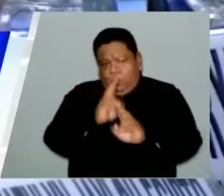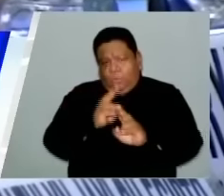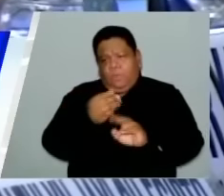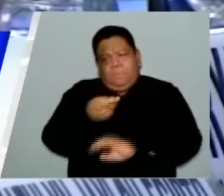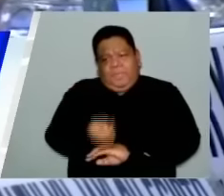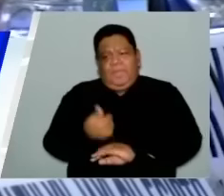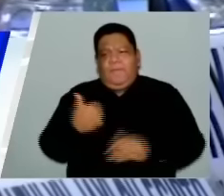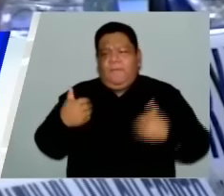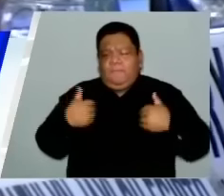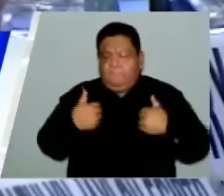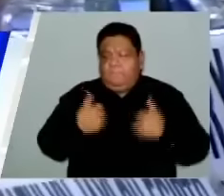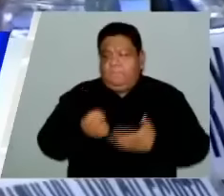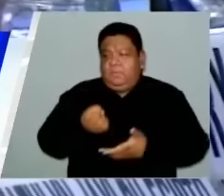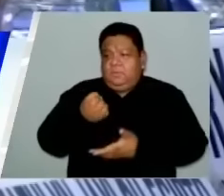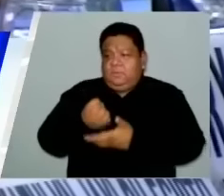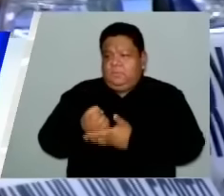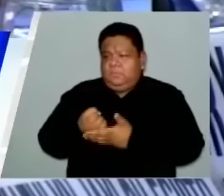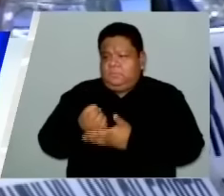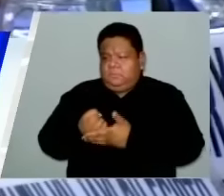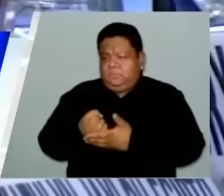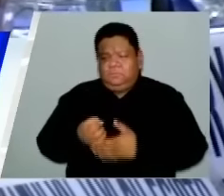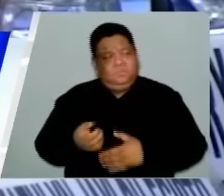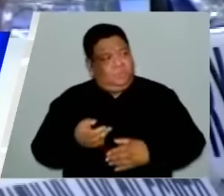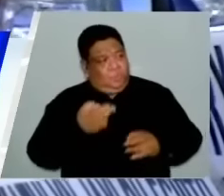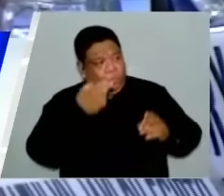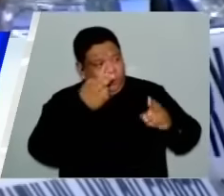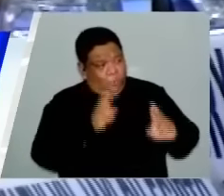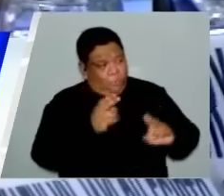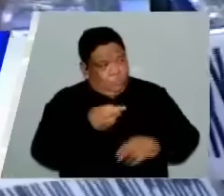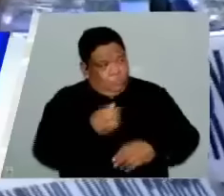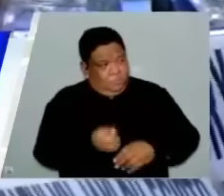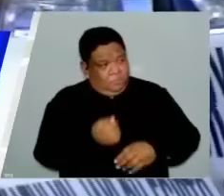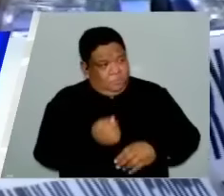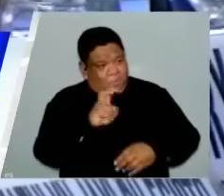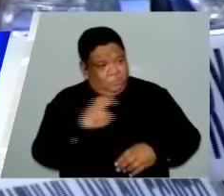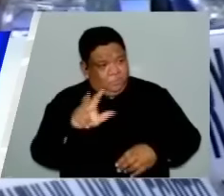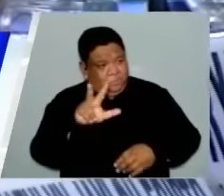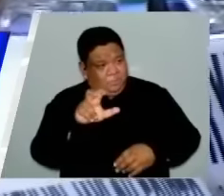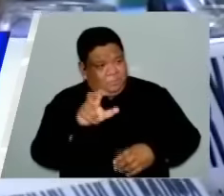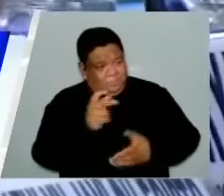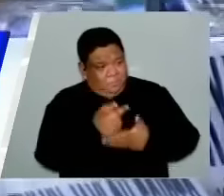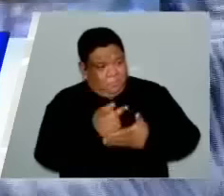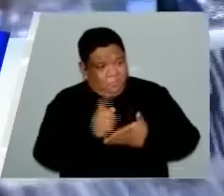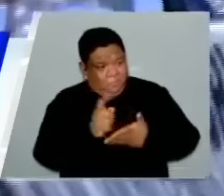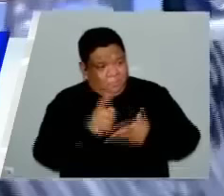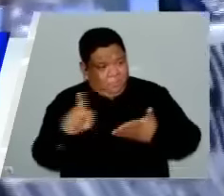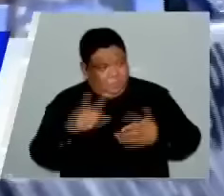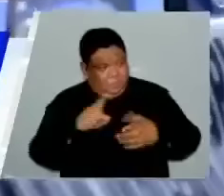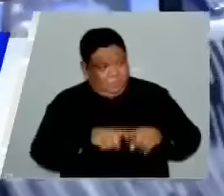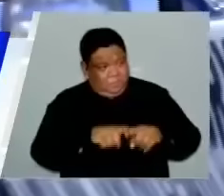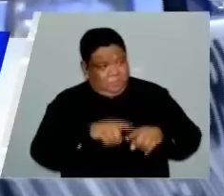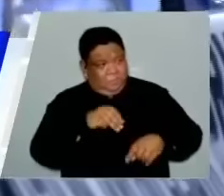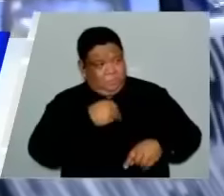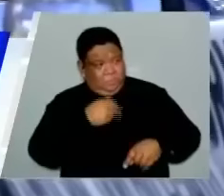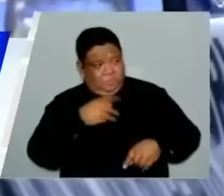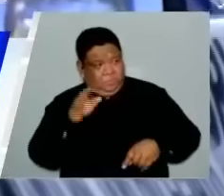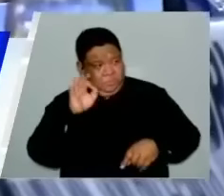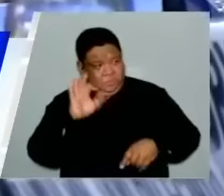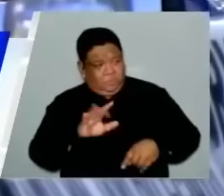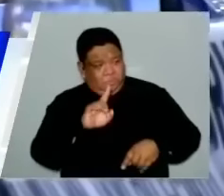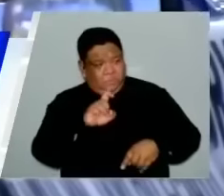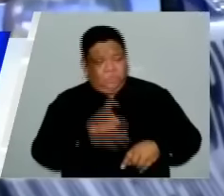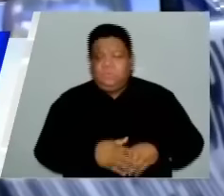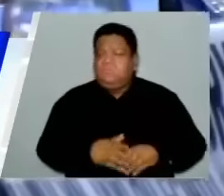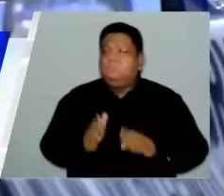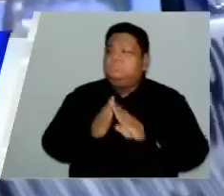salary... Honorarium po, yes, attorney, honorarium. Na 200 to 300 pesos a week, depende sa mood ni pastor. It ranges to... We